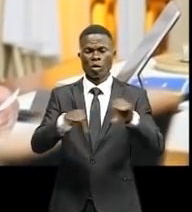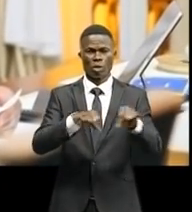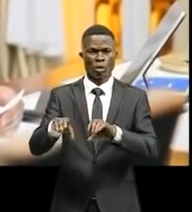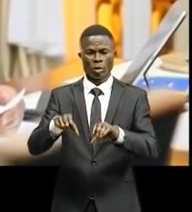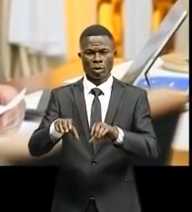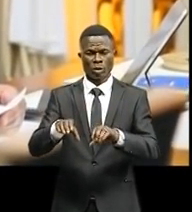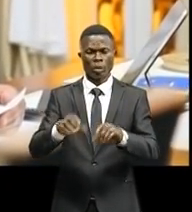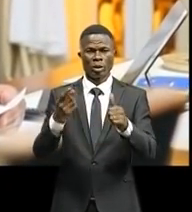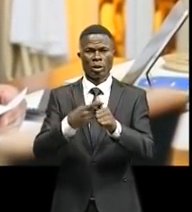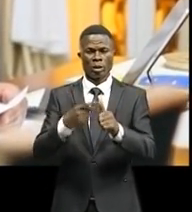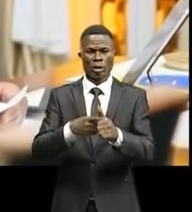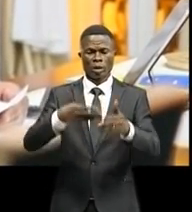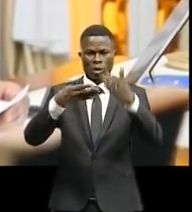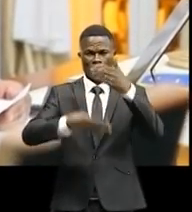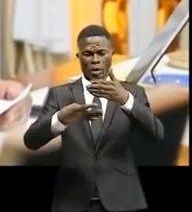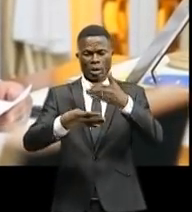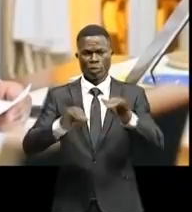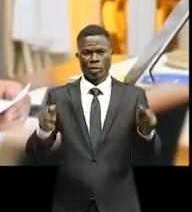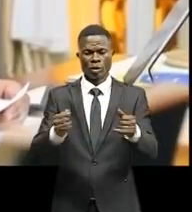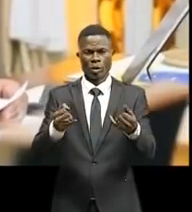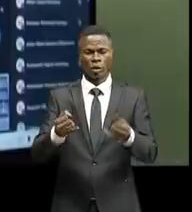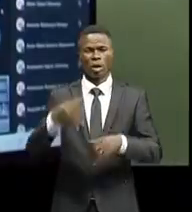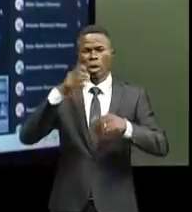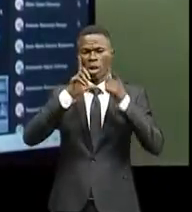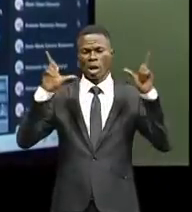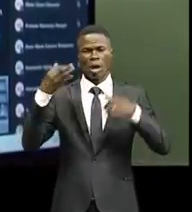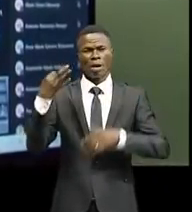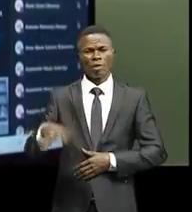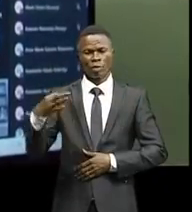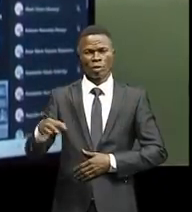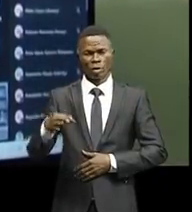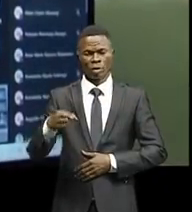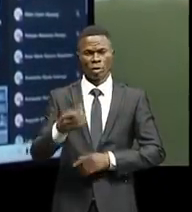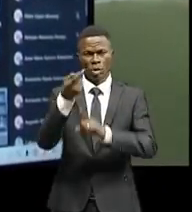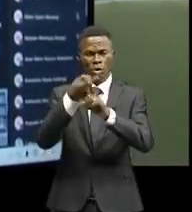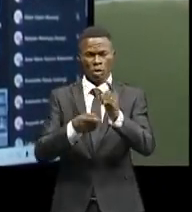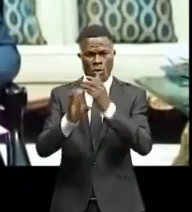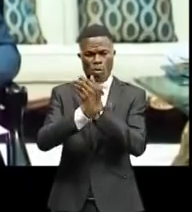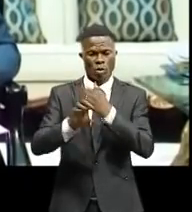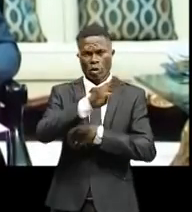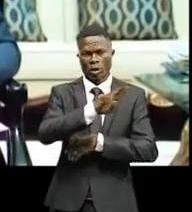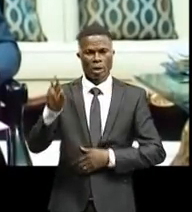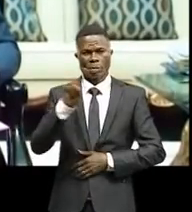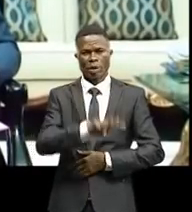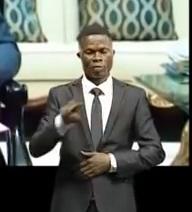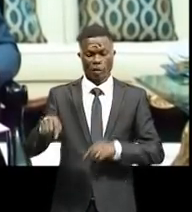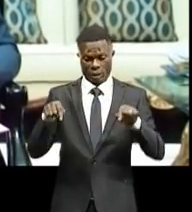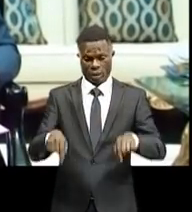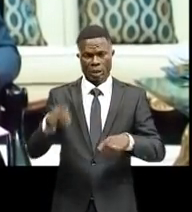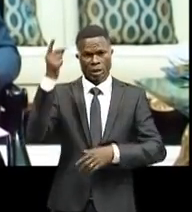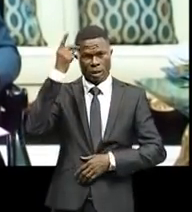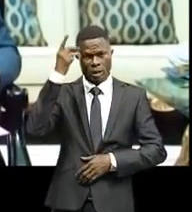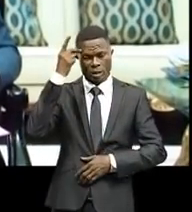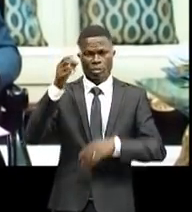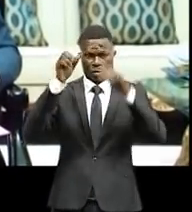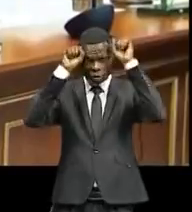en l'occurrence les 9e Jeux de la francophonie qui se tiendront au courant du mois d'août 2022 à Kinshasa, le